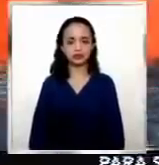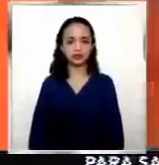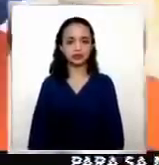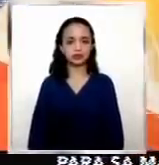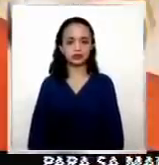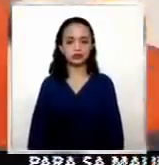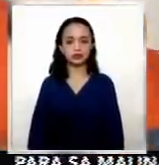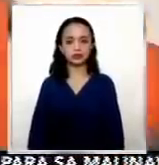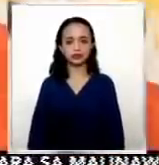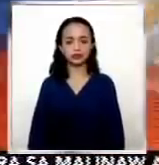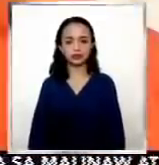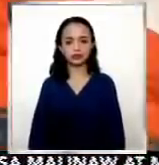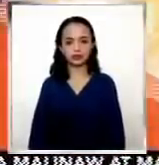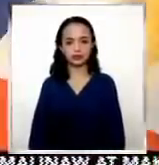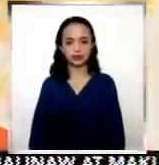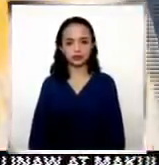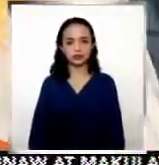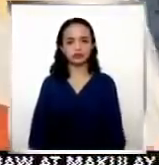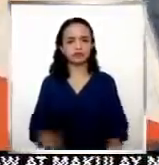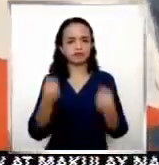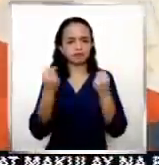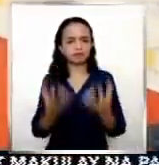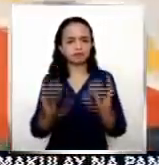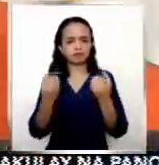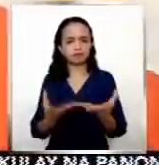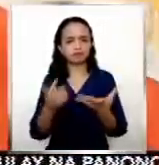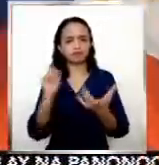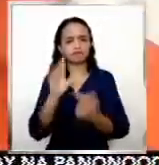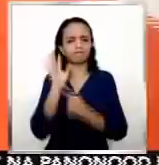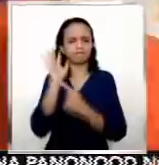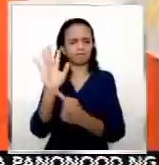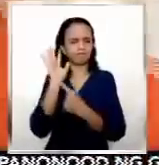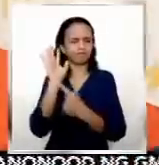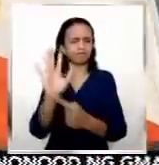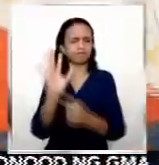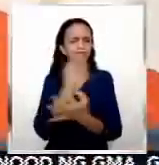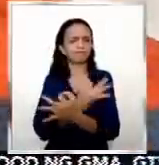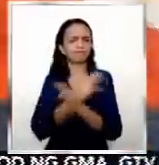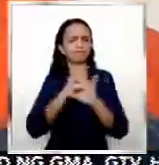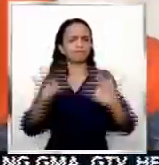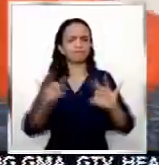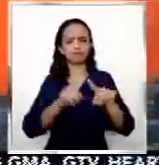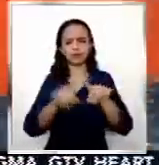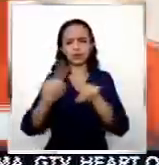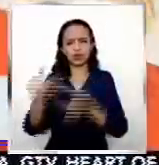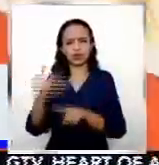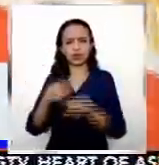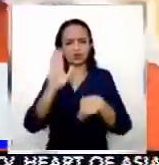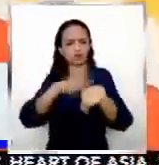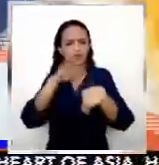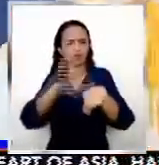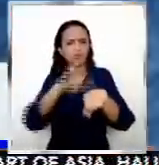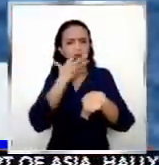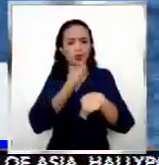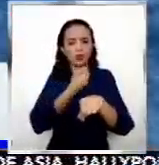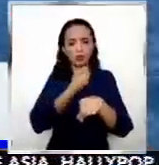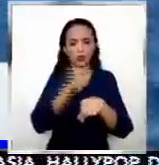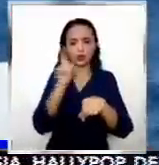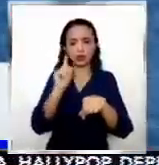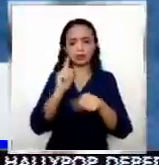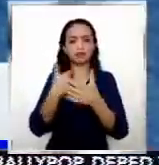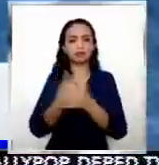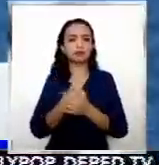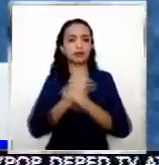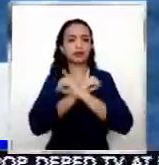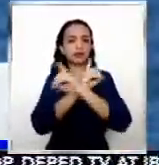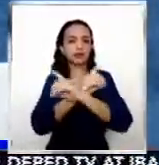Sa kabila ng ilang beses na diplomatic protest ng Pilipinas at mga matatapang na babala ni Defense Secretary Delphine Lorenzana, bakit may